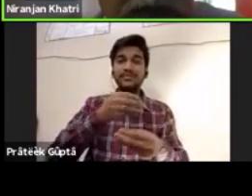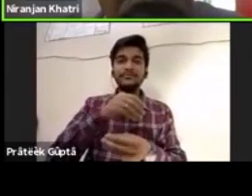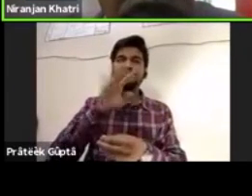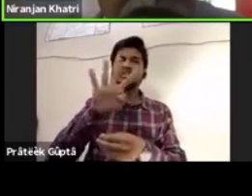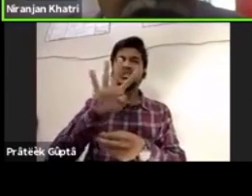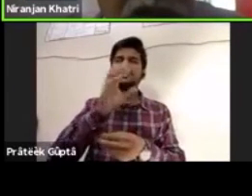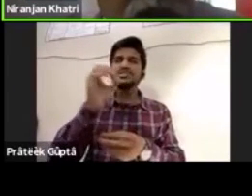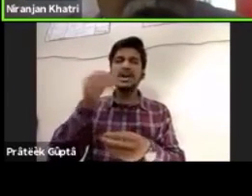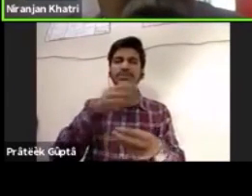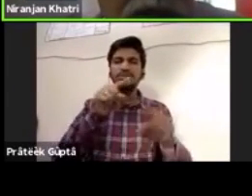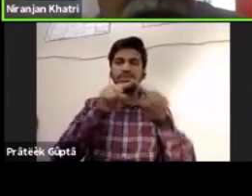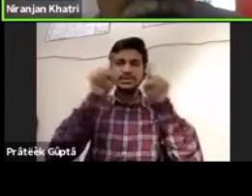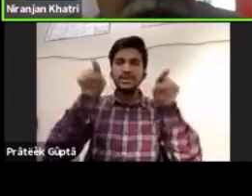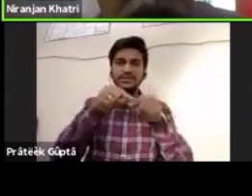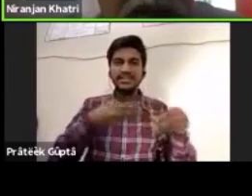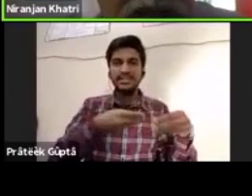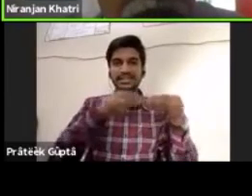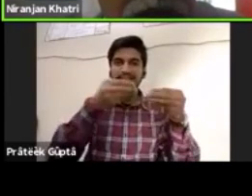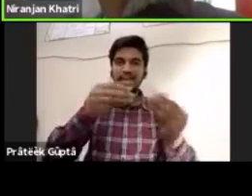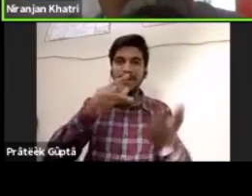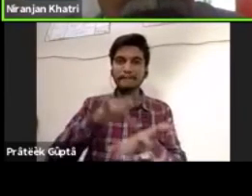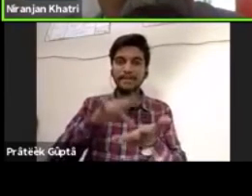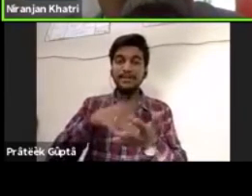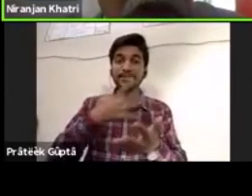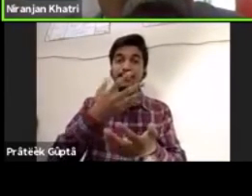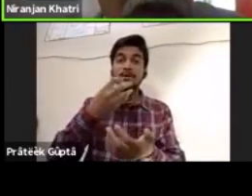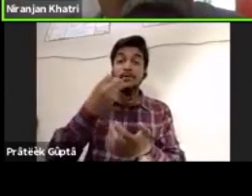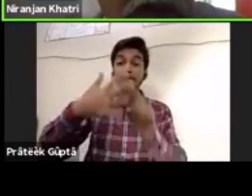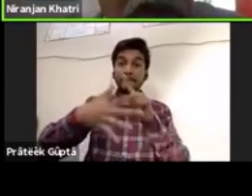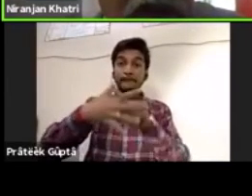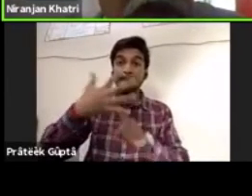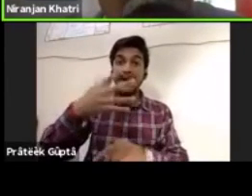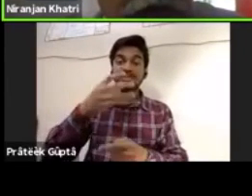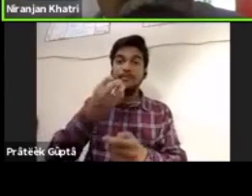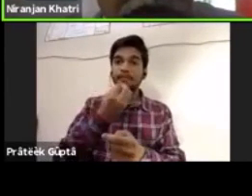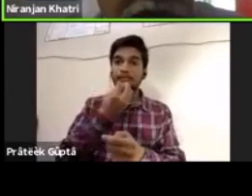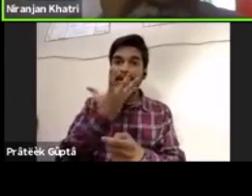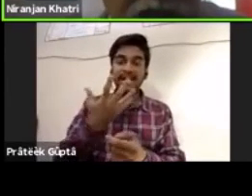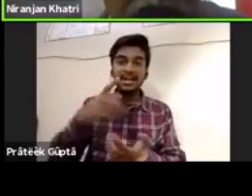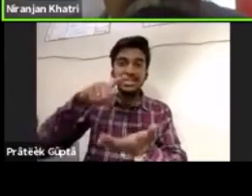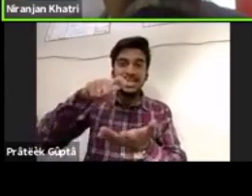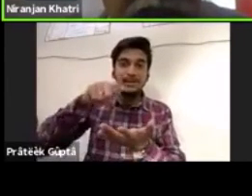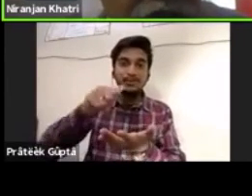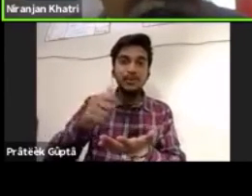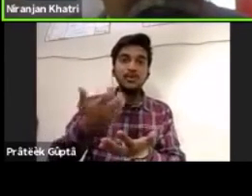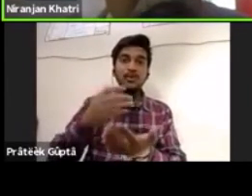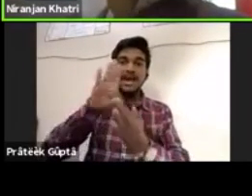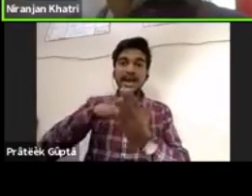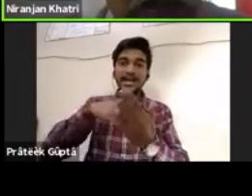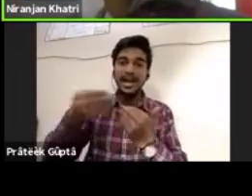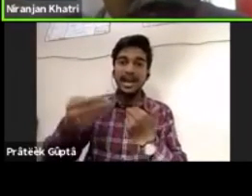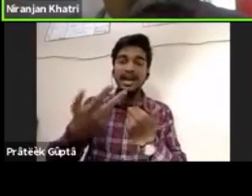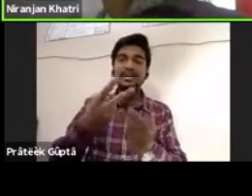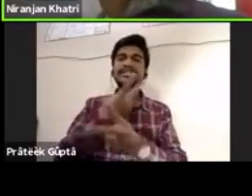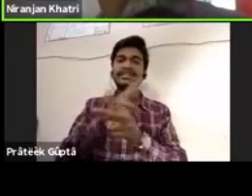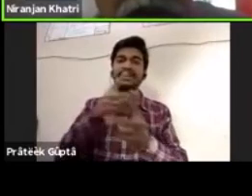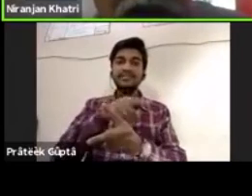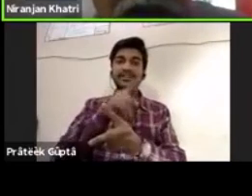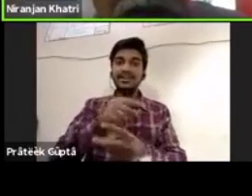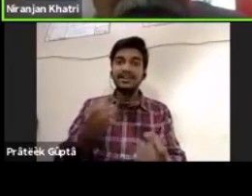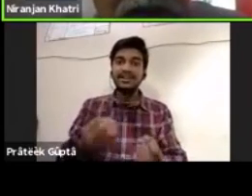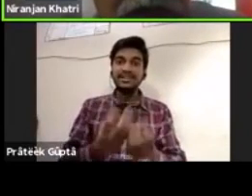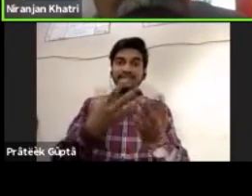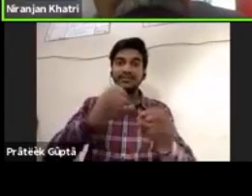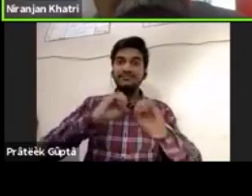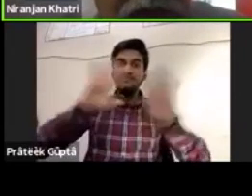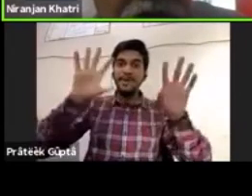मोरिंगा, ड्रमस्टिक, गुआवा, पपाया, नींबू और अनार, व्हाटएवर, इसको डिस्ट्रीब्यूट किया जाए, तो